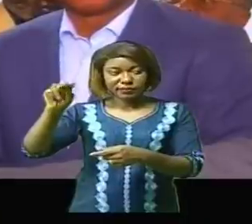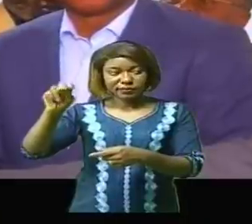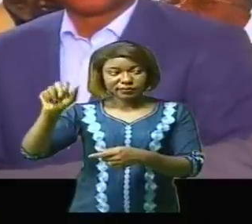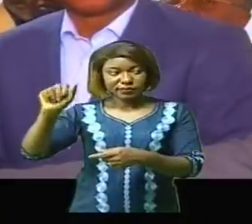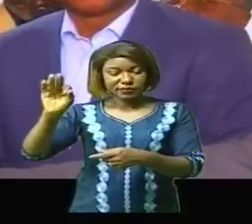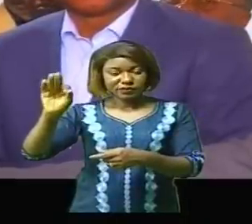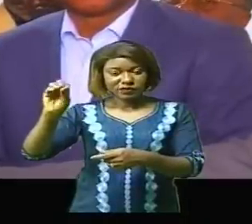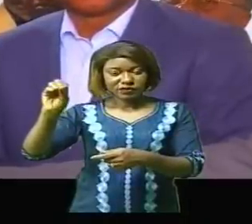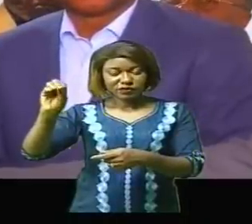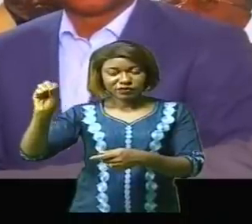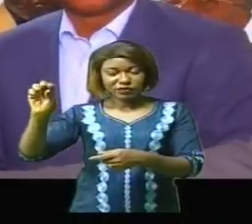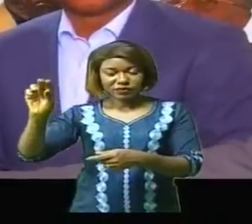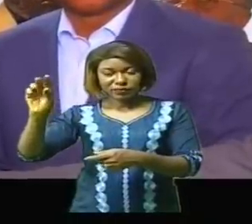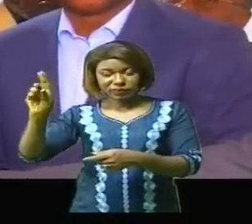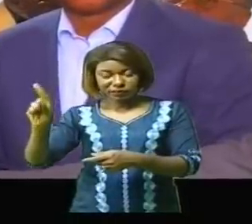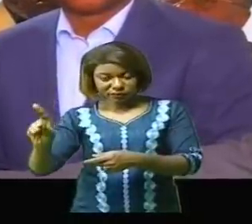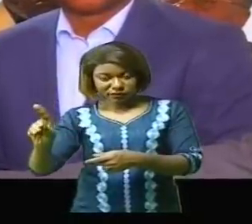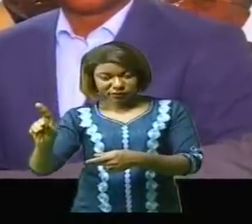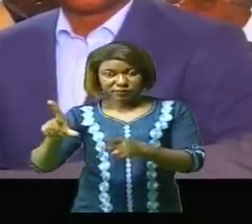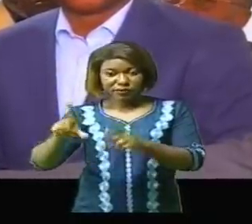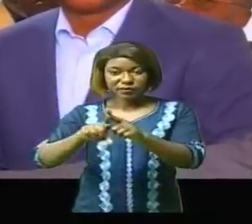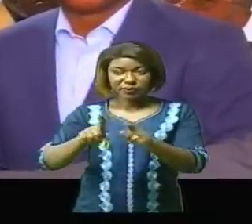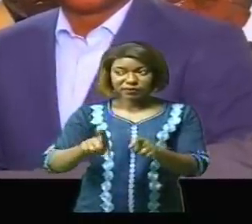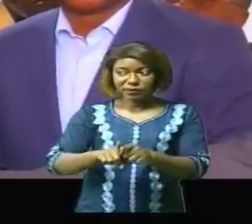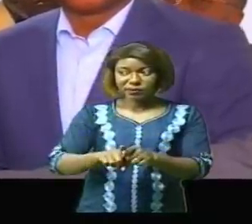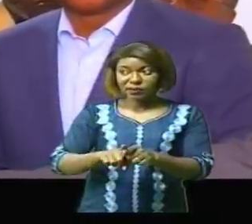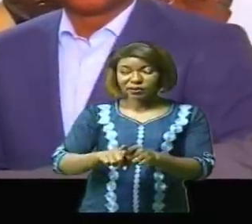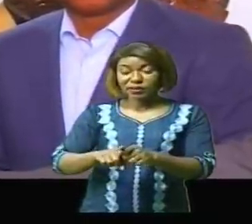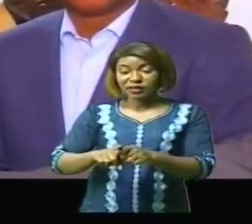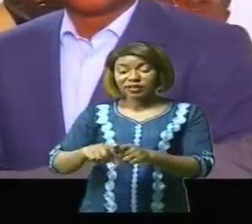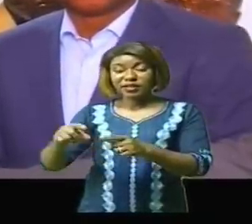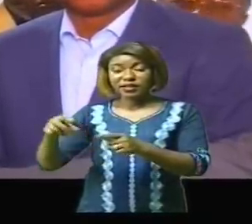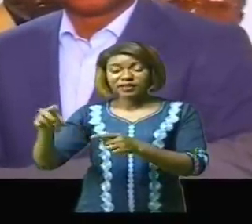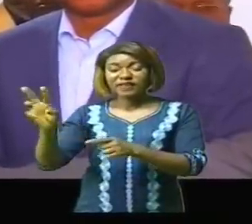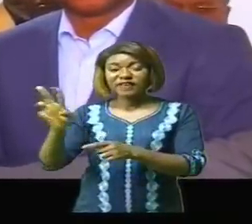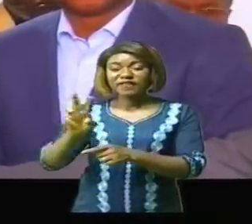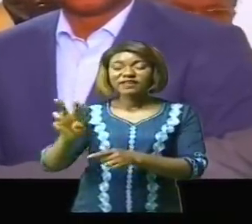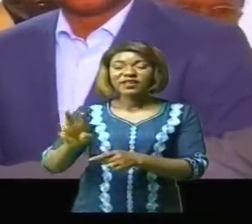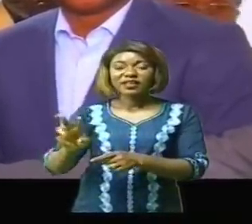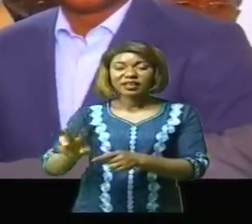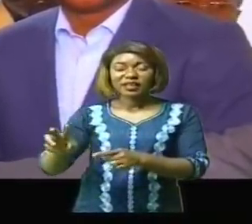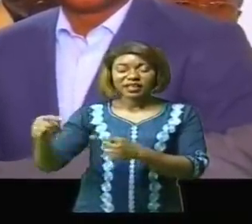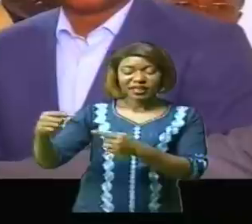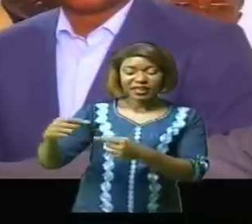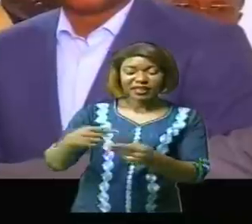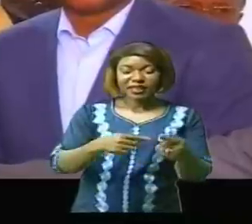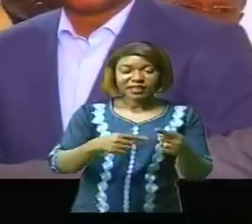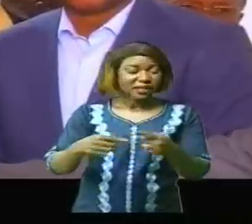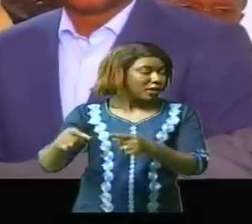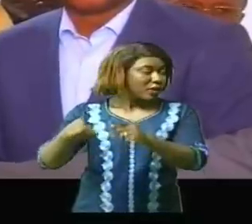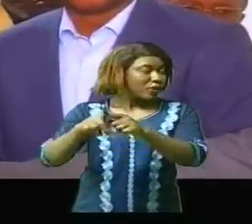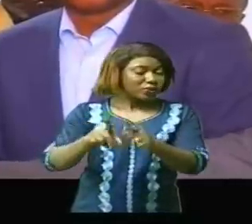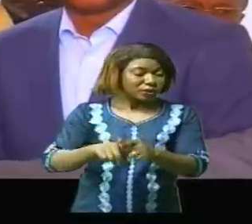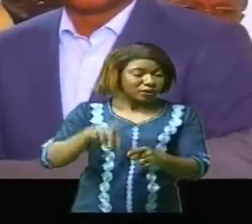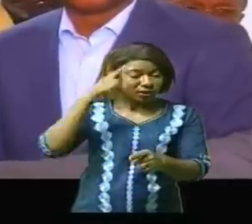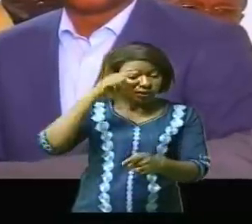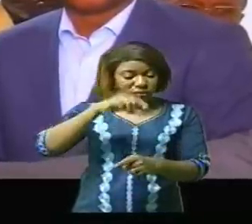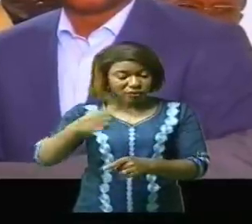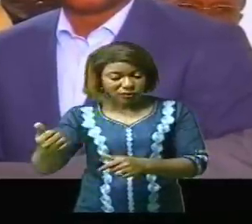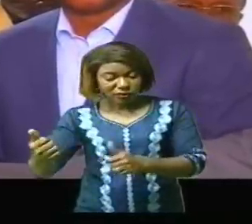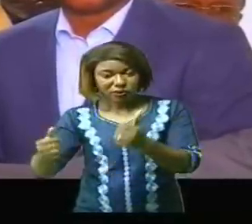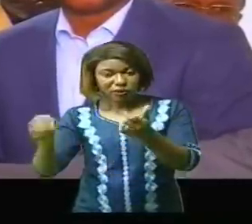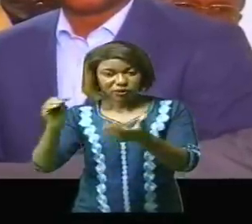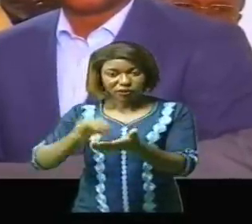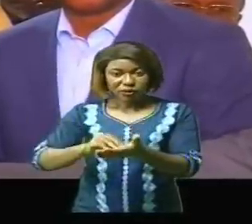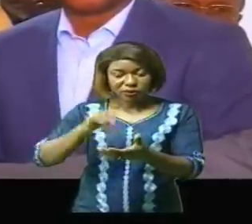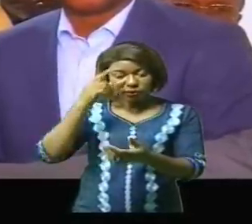pays, on a vécu sous le rythme de Vita Imana, n'est-ce pas? Il y a même des artistes qui ont chanté, Mazembe Lupopo, Mazembe